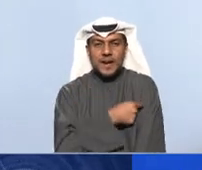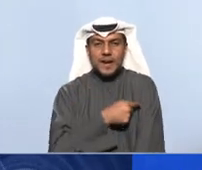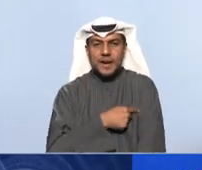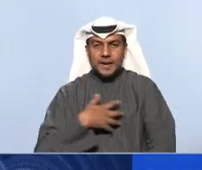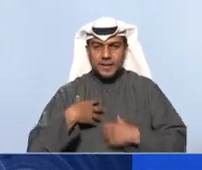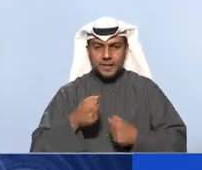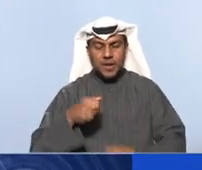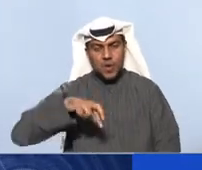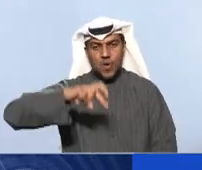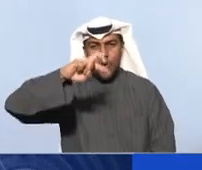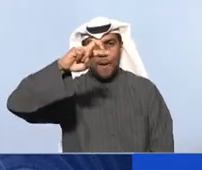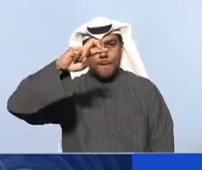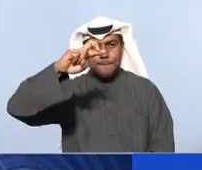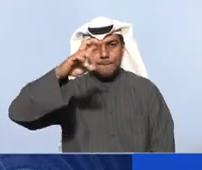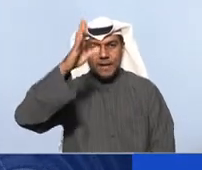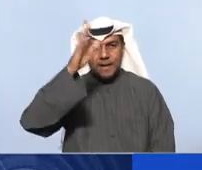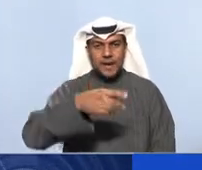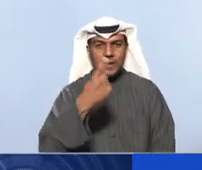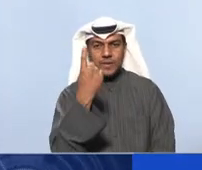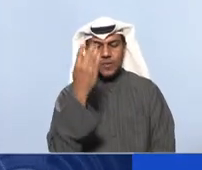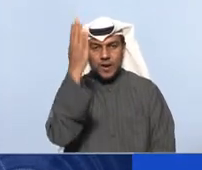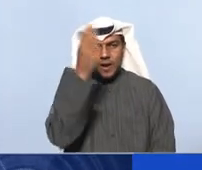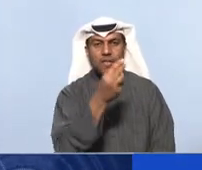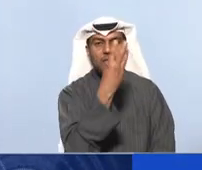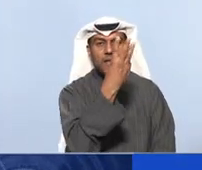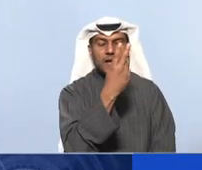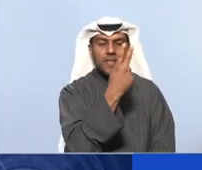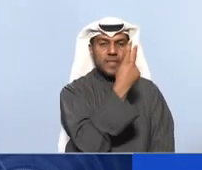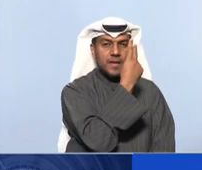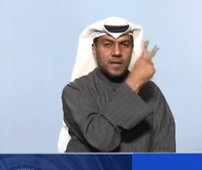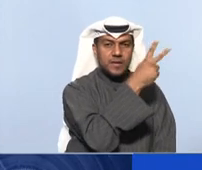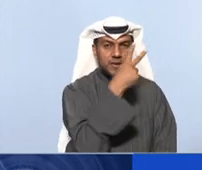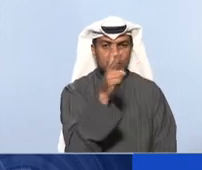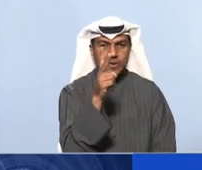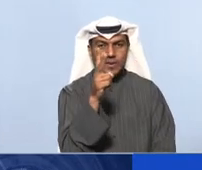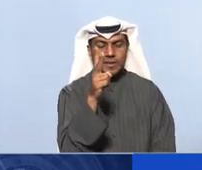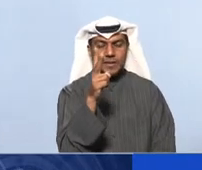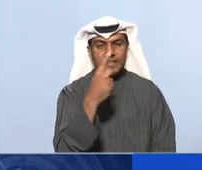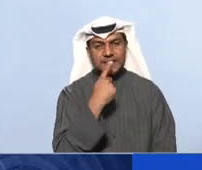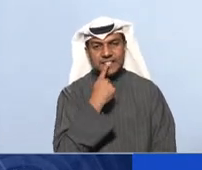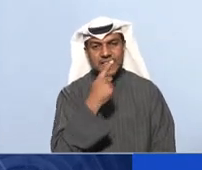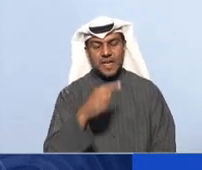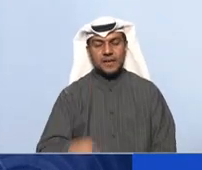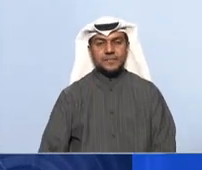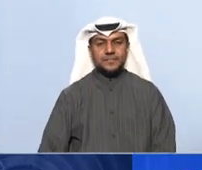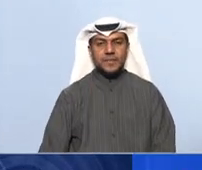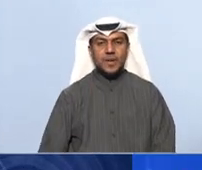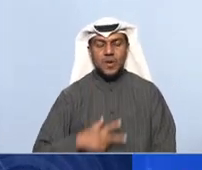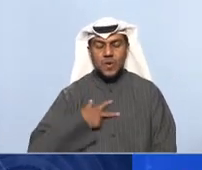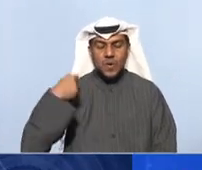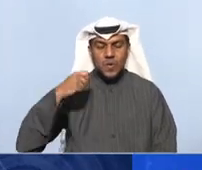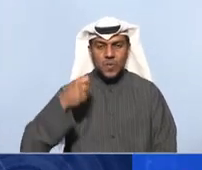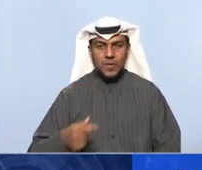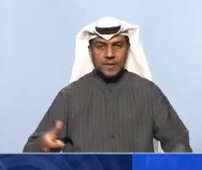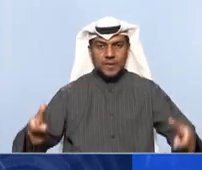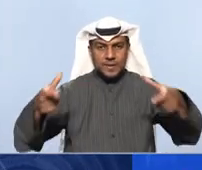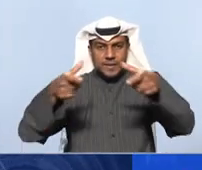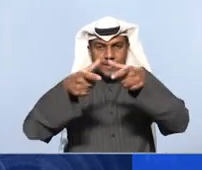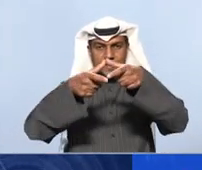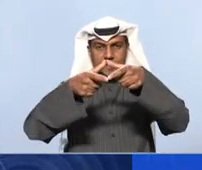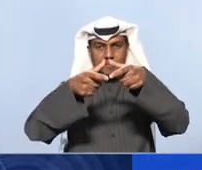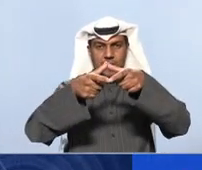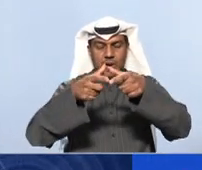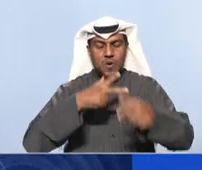اليوم الأحد الموافق 1 مارس لسنة 2020، والذي تعقده وزارة الصحة من